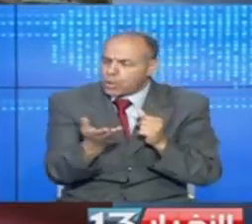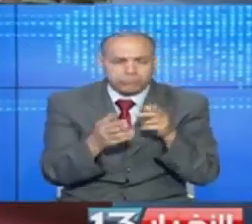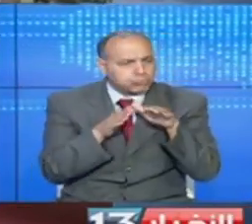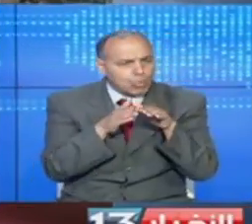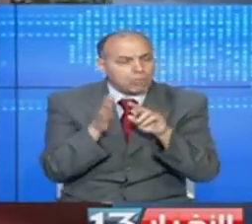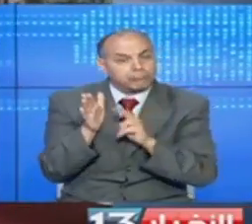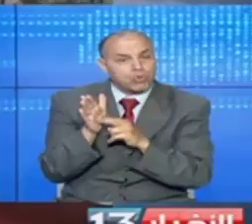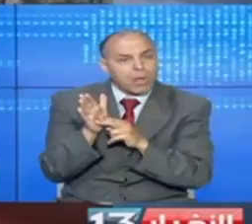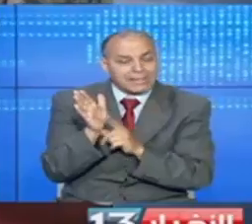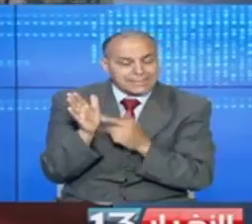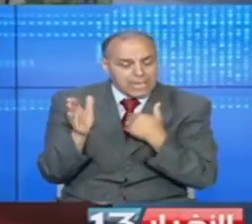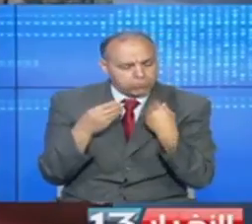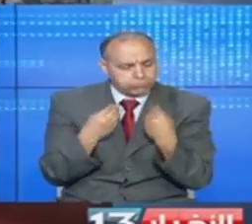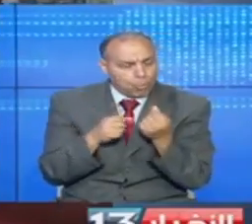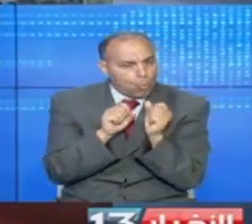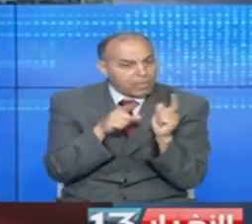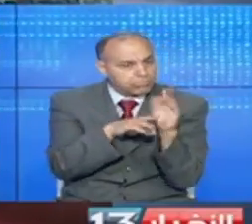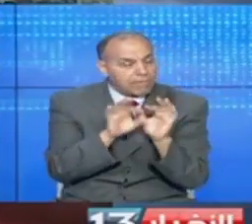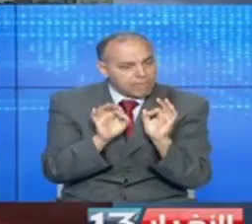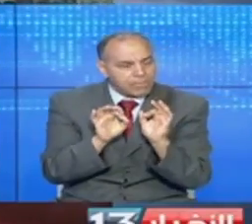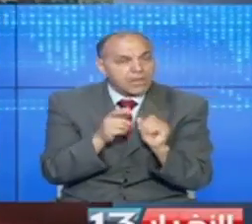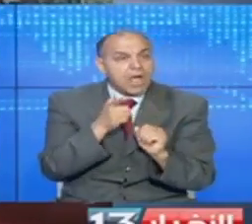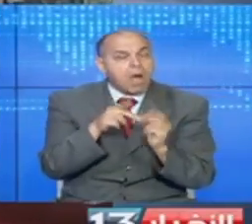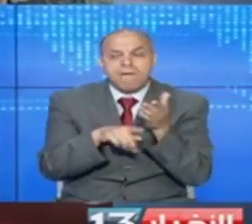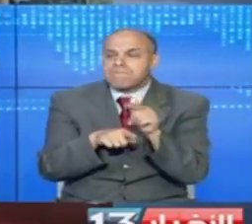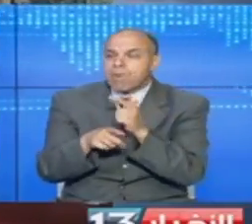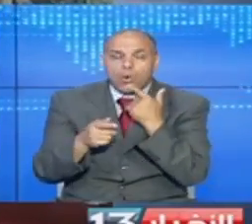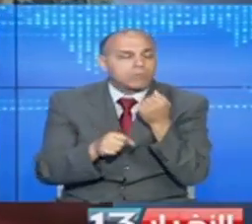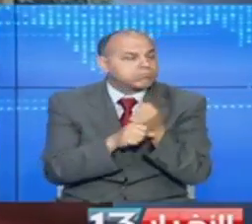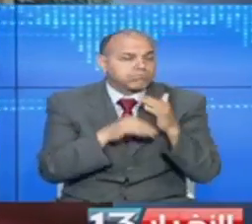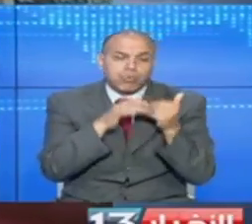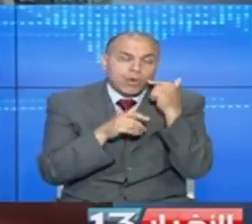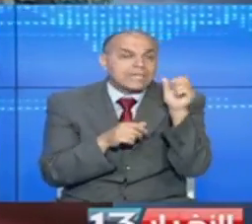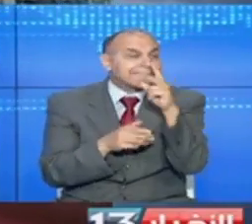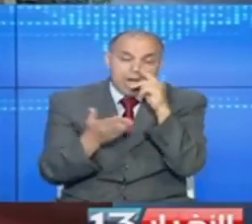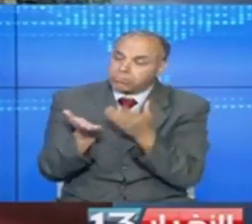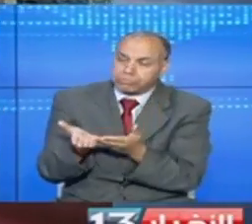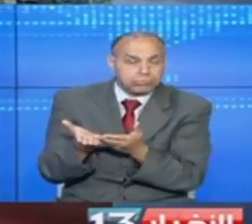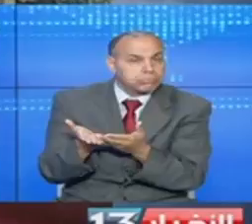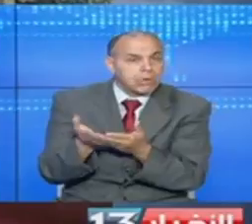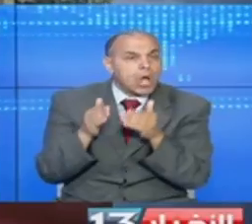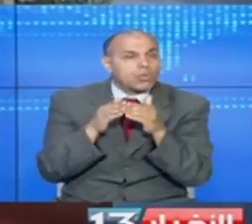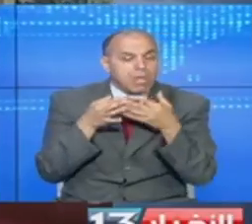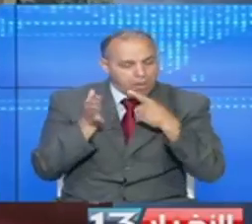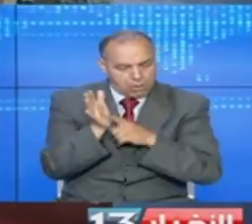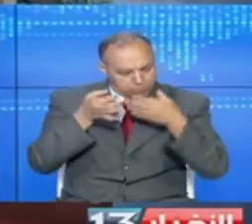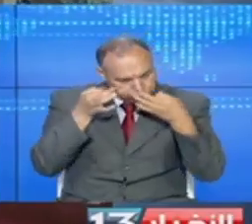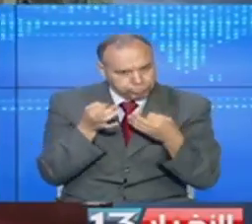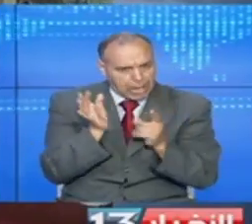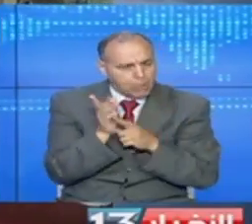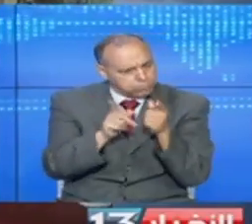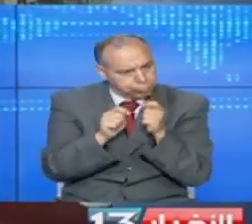تستجيب للمتطلبات الصحية والوقائية وتوفر منتوج يستجيب للضوابط